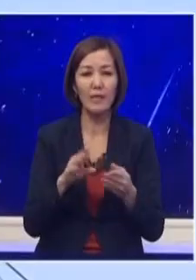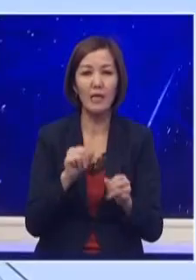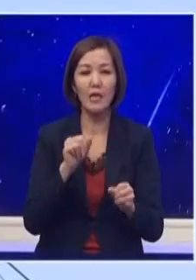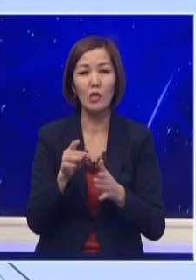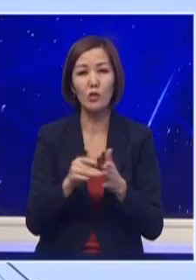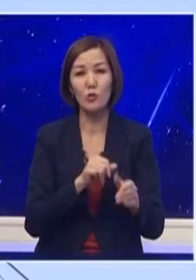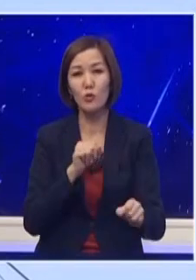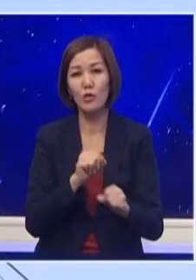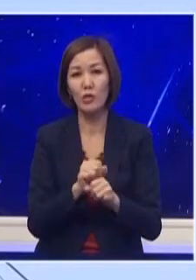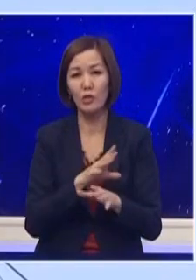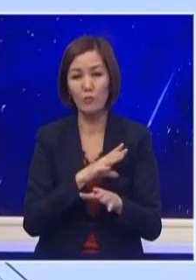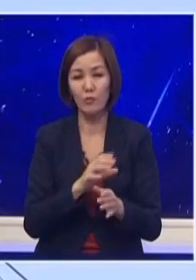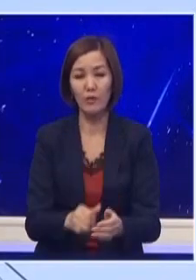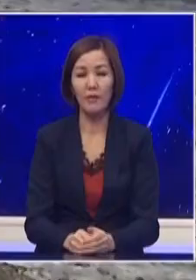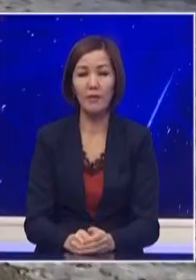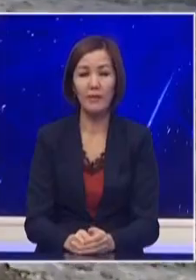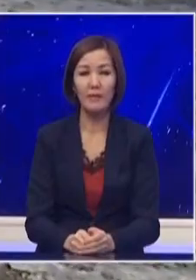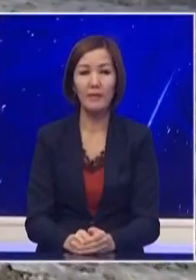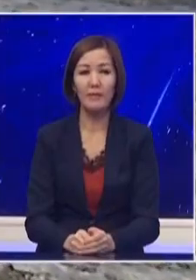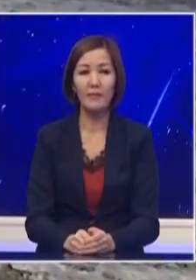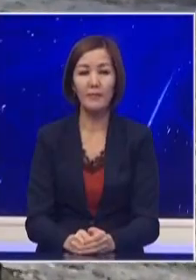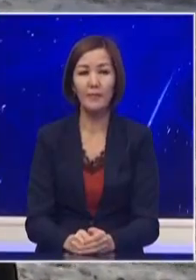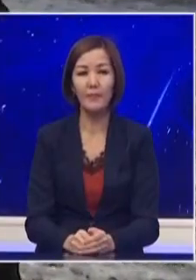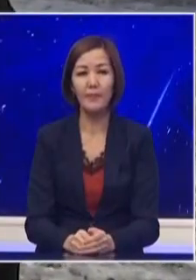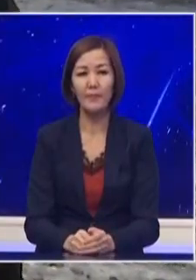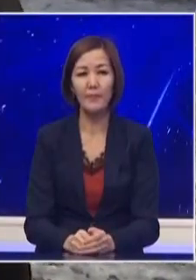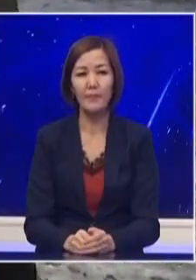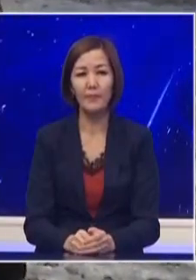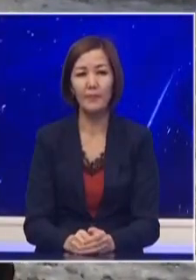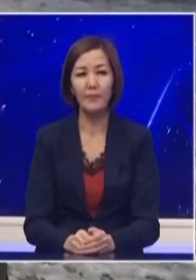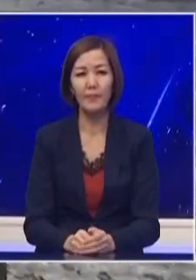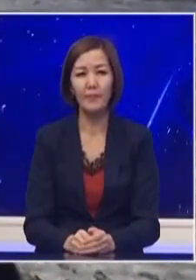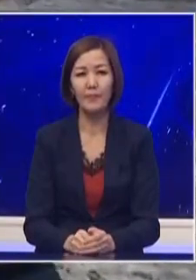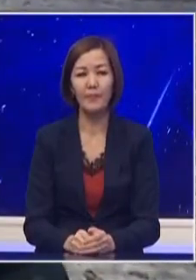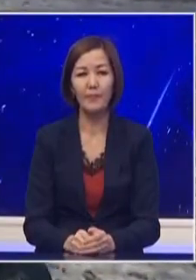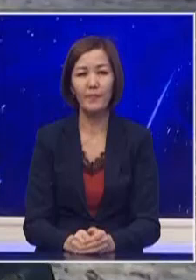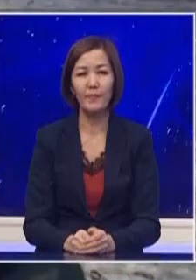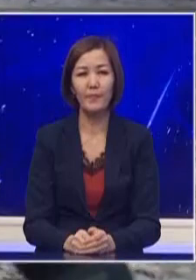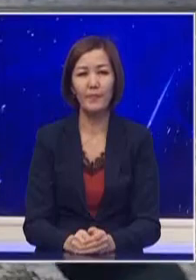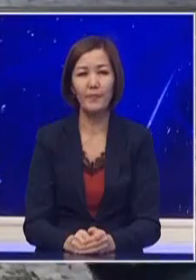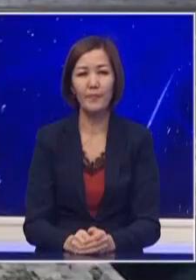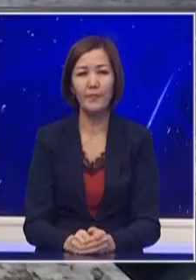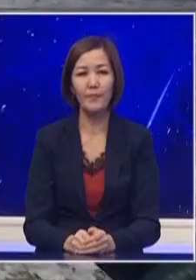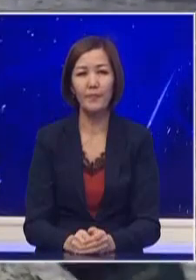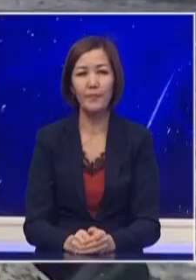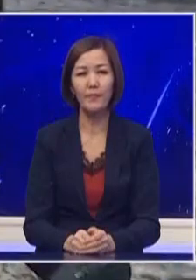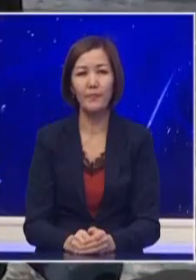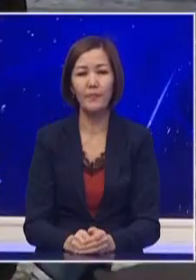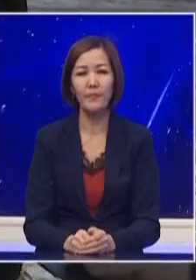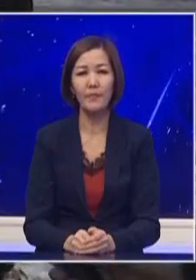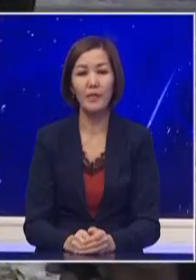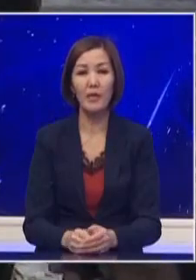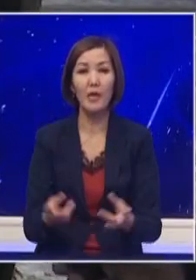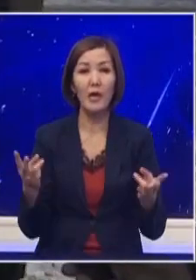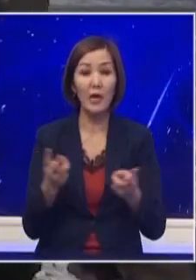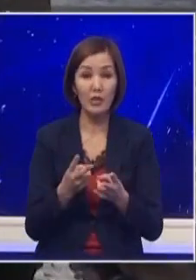тежегіш басуға мәжбүр болған. Она не машина, она сразу не остановится. Давай мне обходить, брат, знаешь, вот так обходить мне, знаешь, как долго? Так я быстрее.